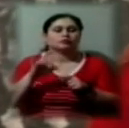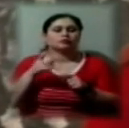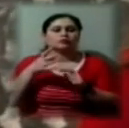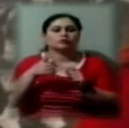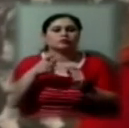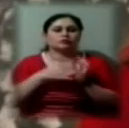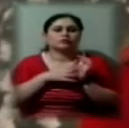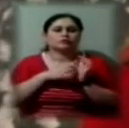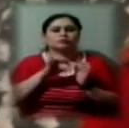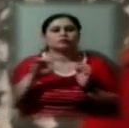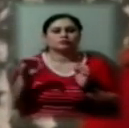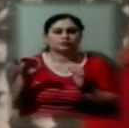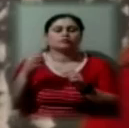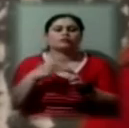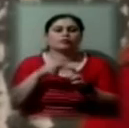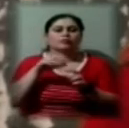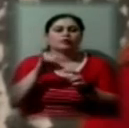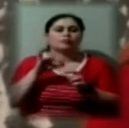році, прапор був